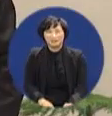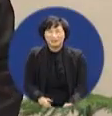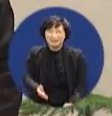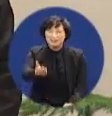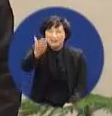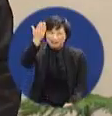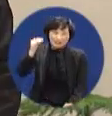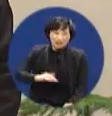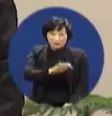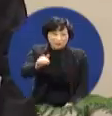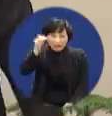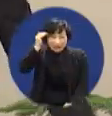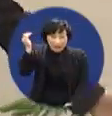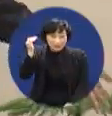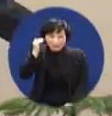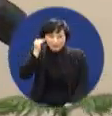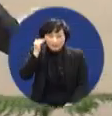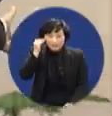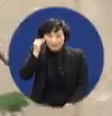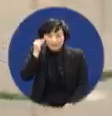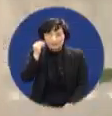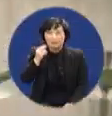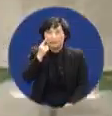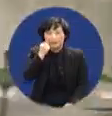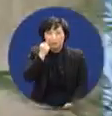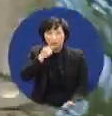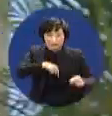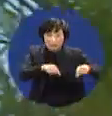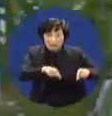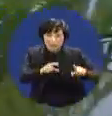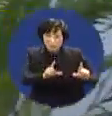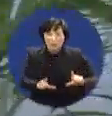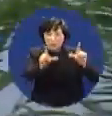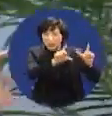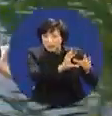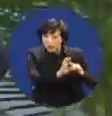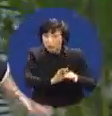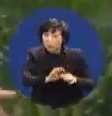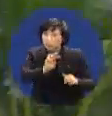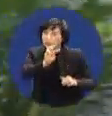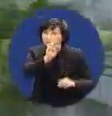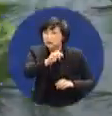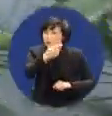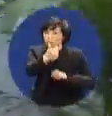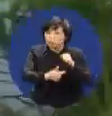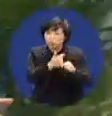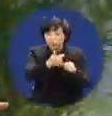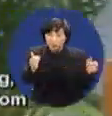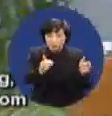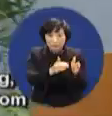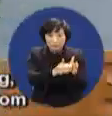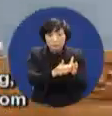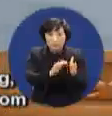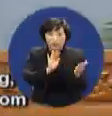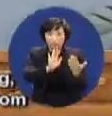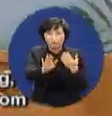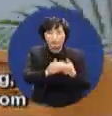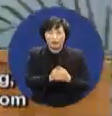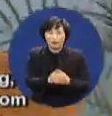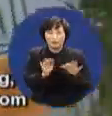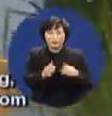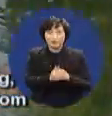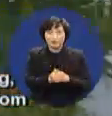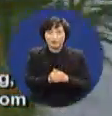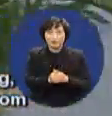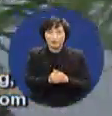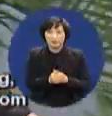옛날에 우리나라가 일본의 식민지 생활 36년을 마치고 쫙